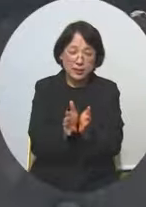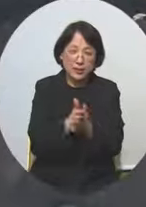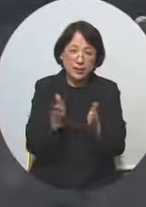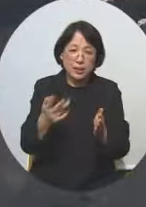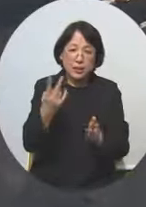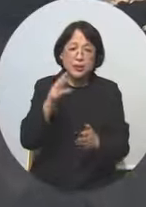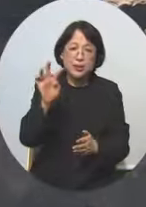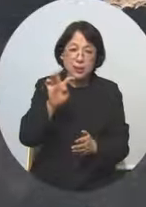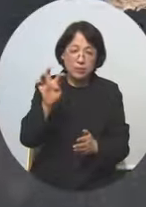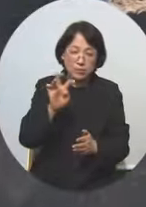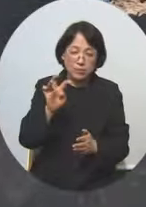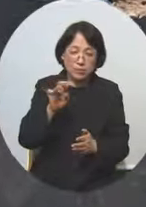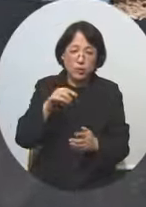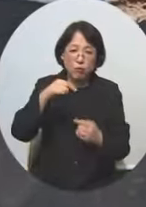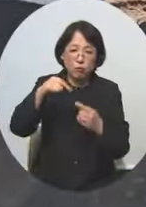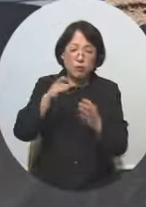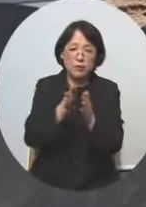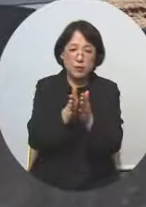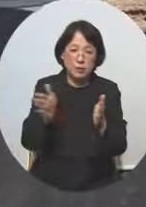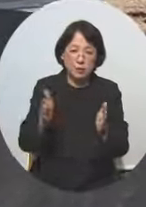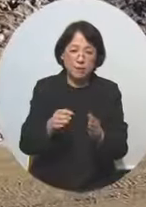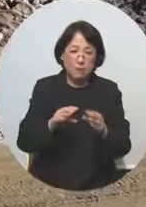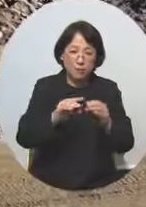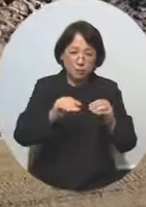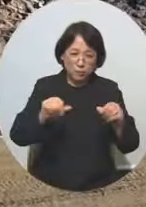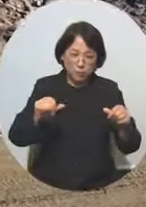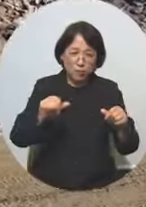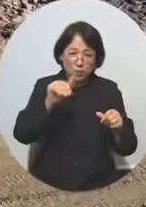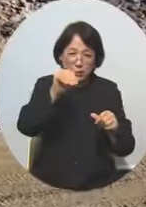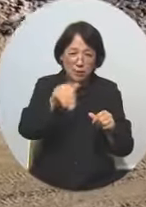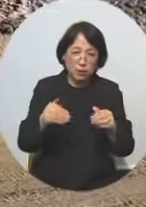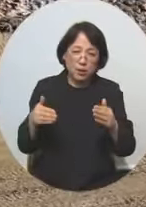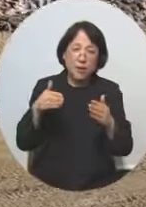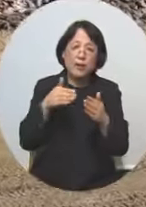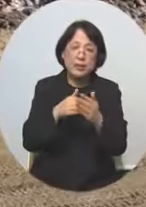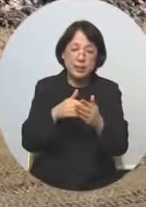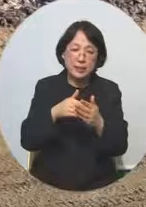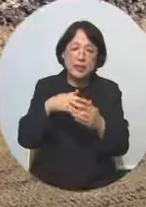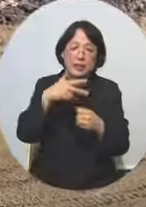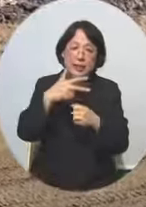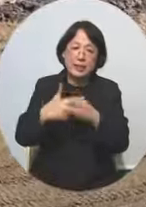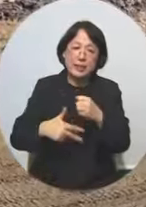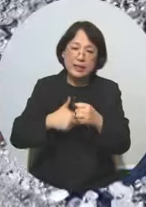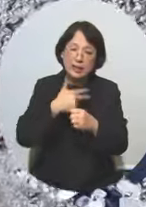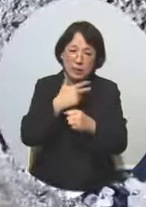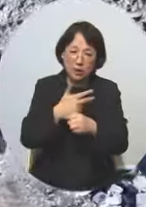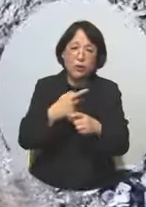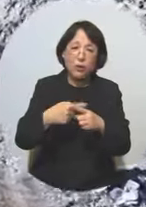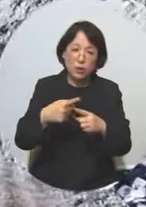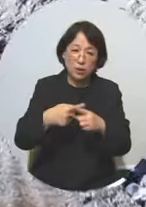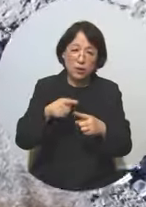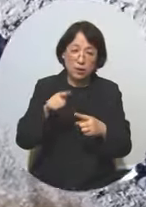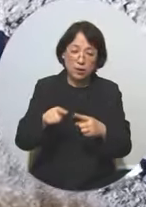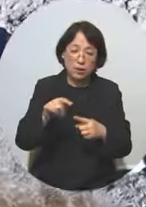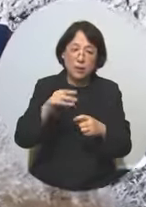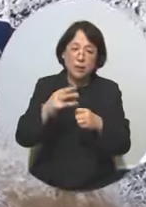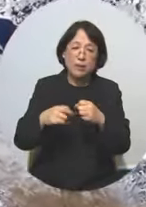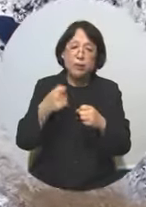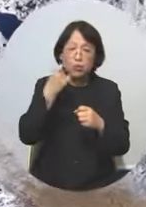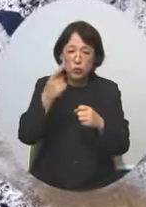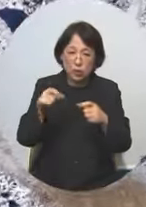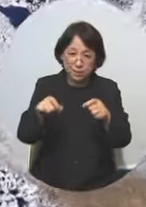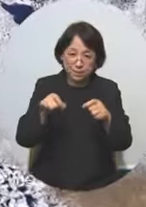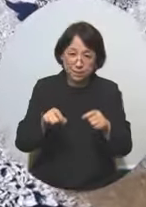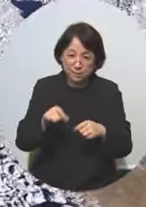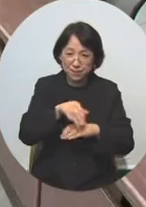2030년부터 시작한다는 계획인데 부지 조성 착공까지 기존에 7년 이상 걸리던 것을 3년 6개월로 줄일